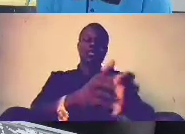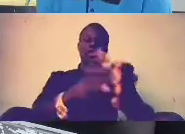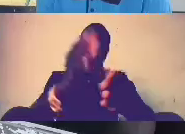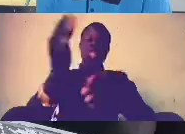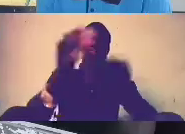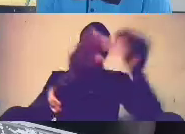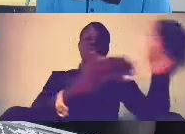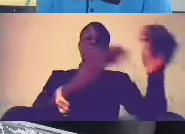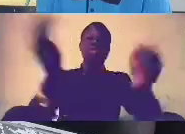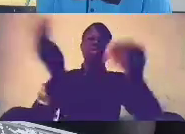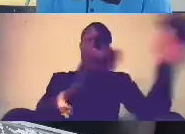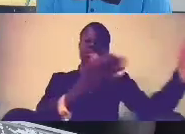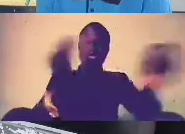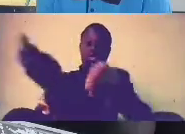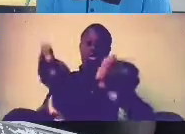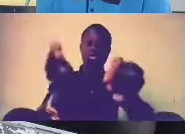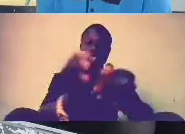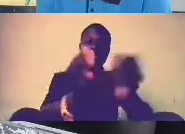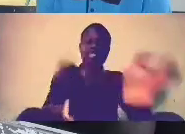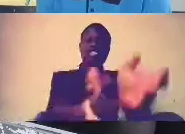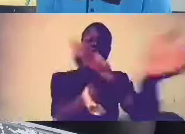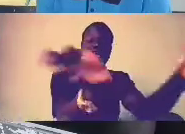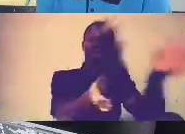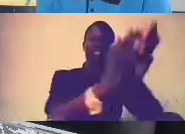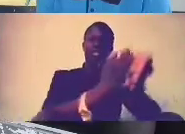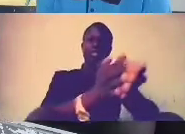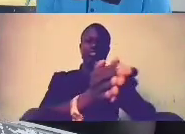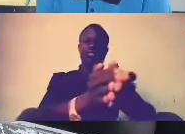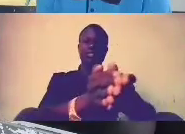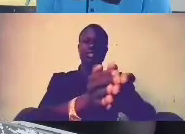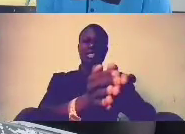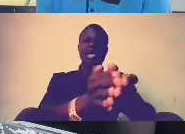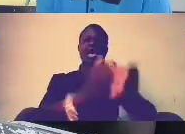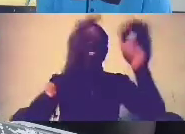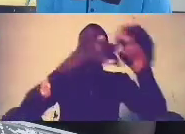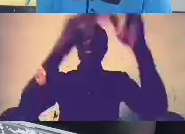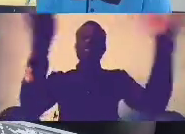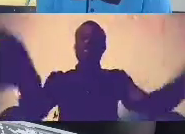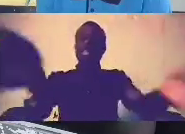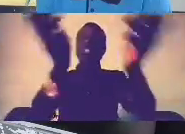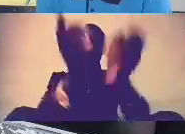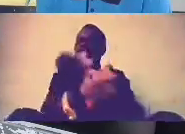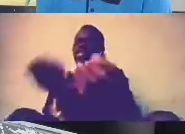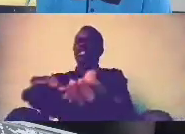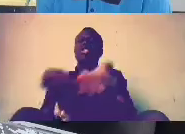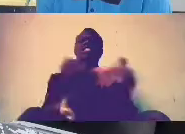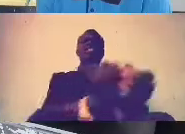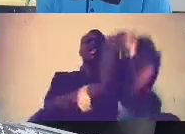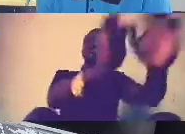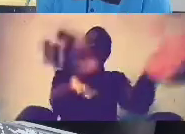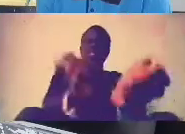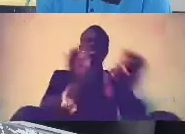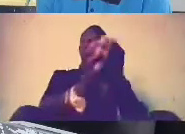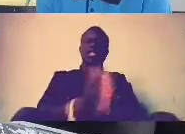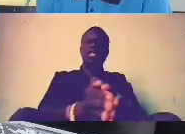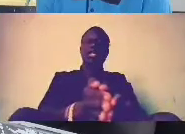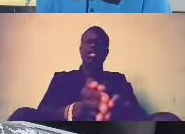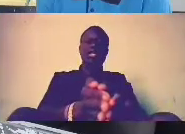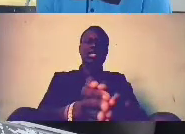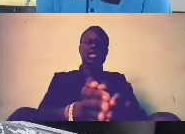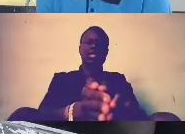Peut-être des petites choses que tu rassembles À un moment, tu vas constater que tu as tout